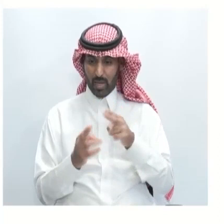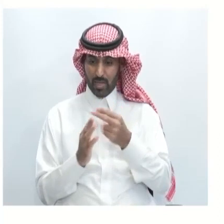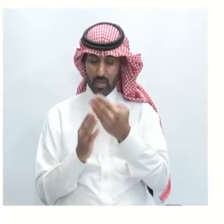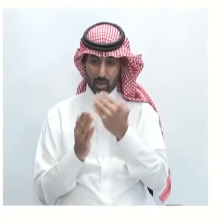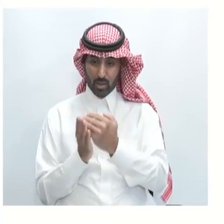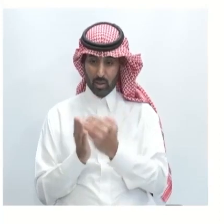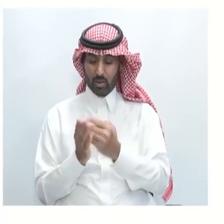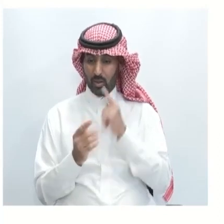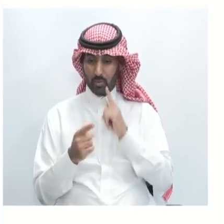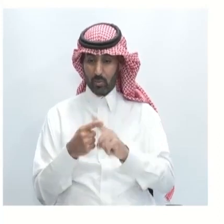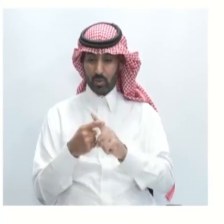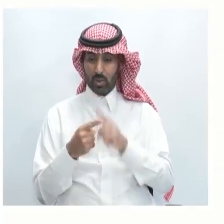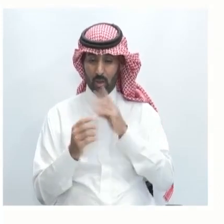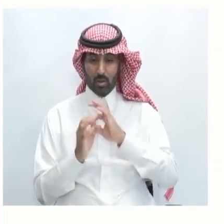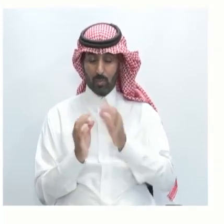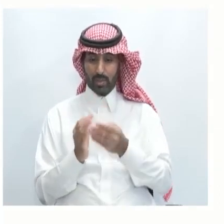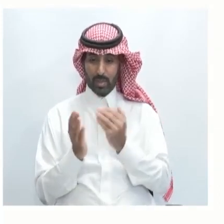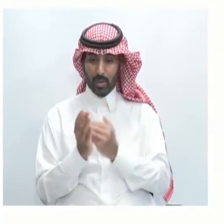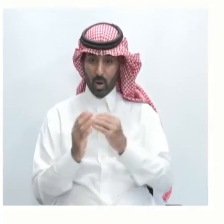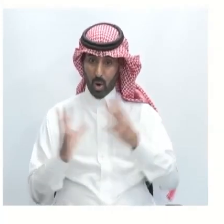تكون المقدمه الكبرى كليه